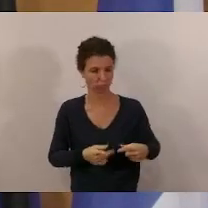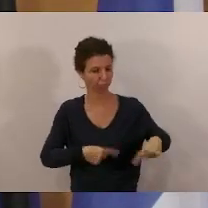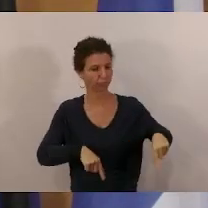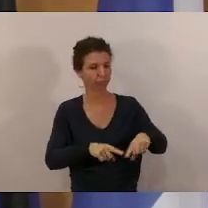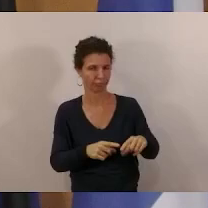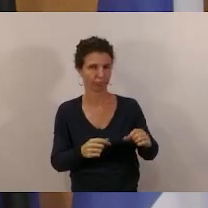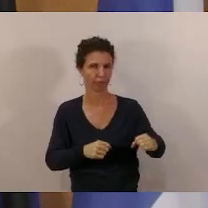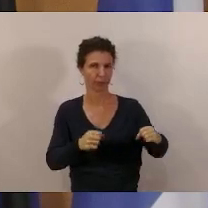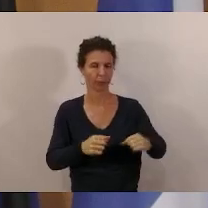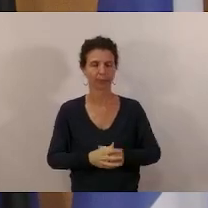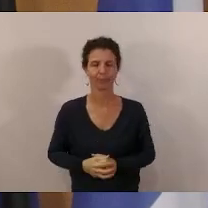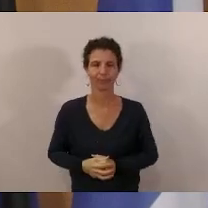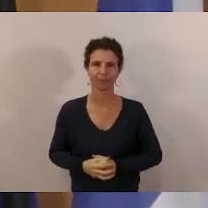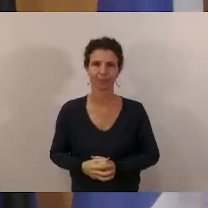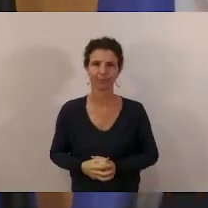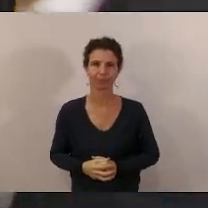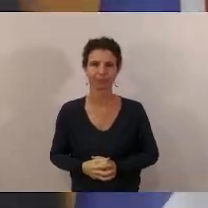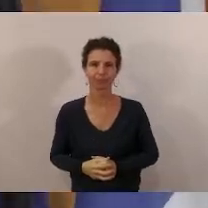avis favorable.